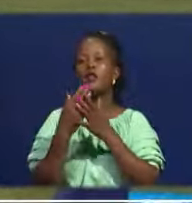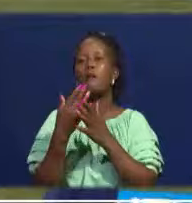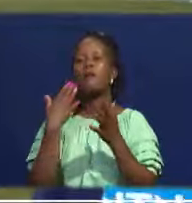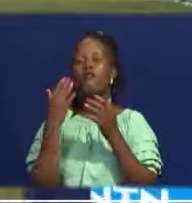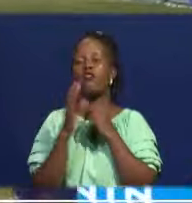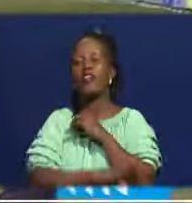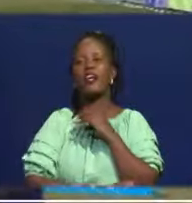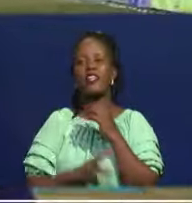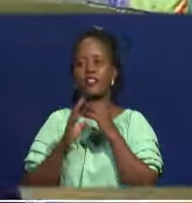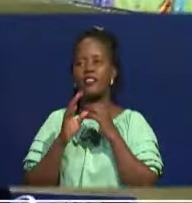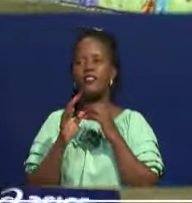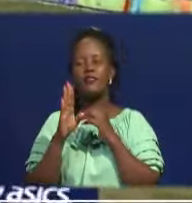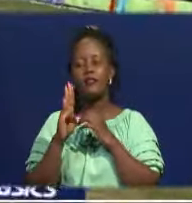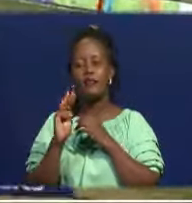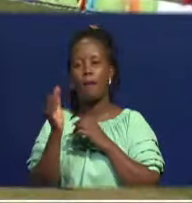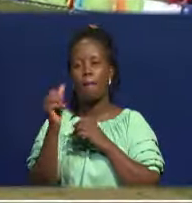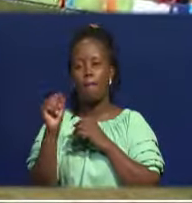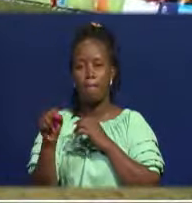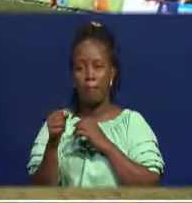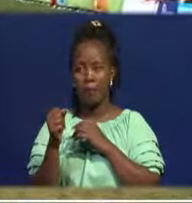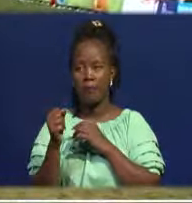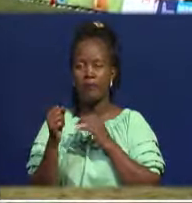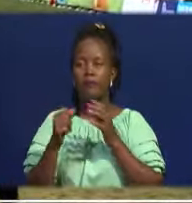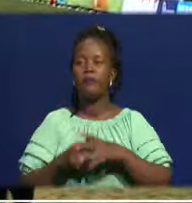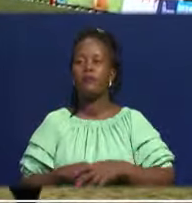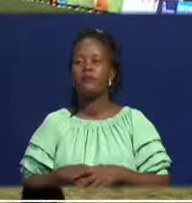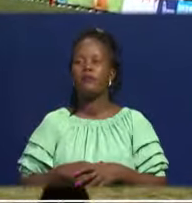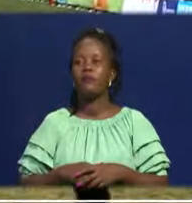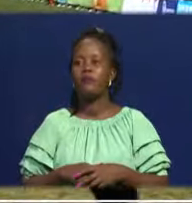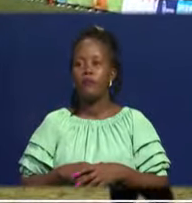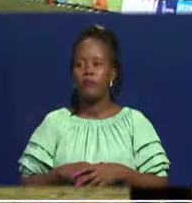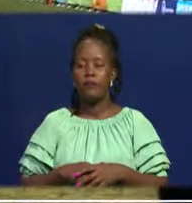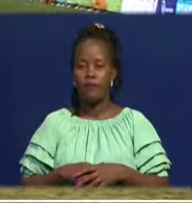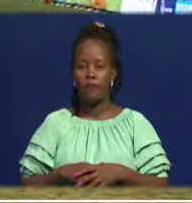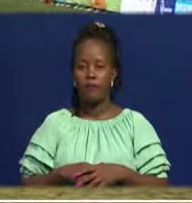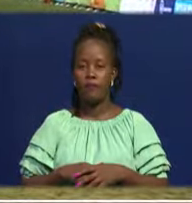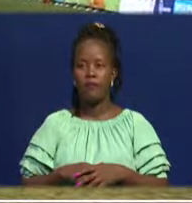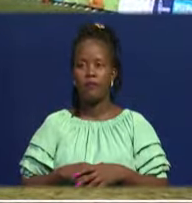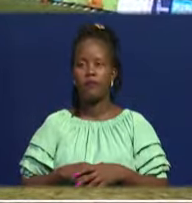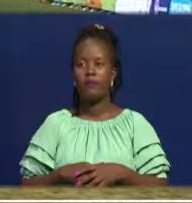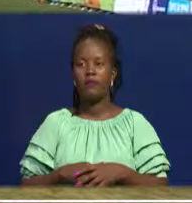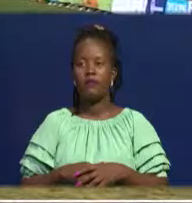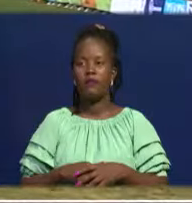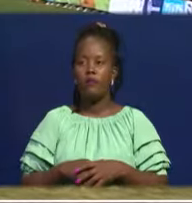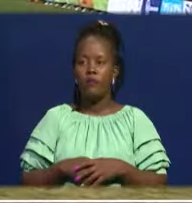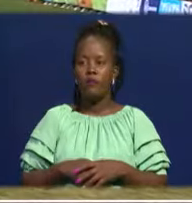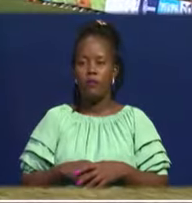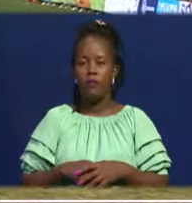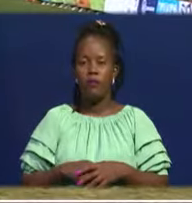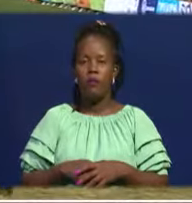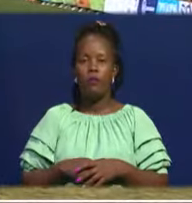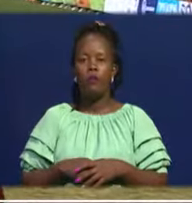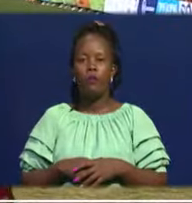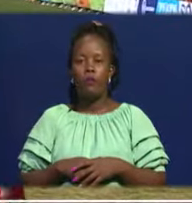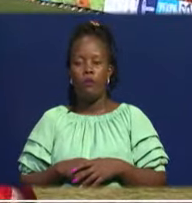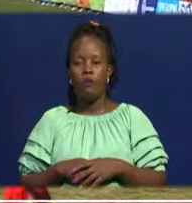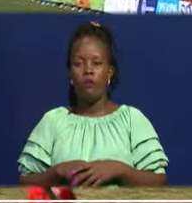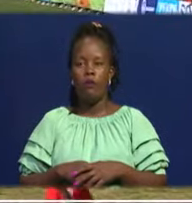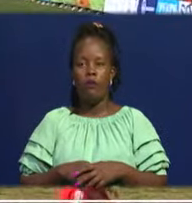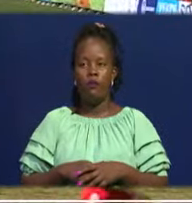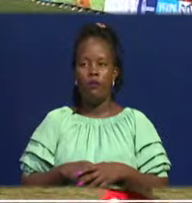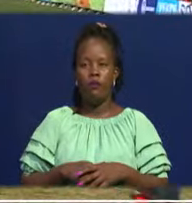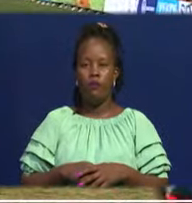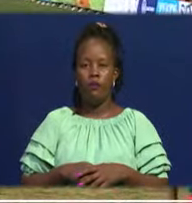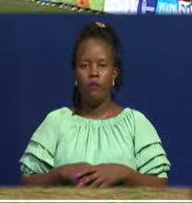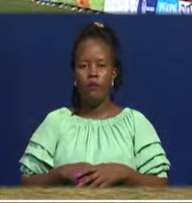humu nchini. Takes gold in the men's under 20 race here in Belgrade with about a meter and a half the gap between himself